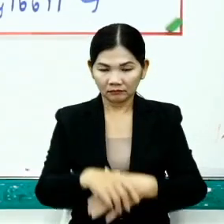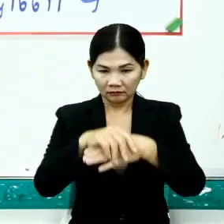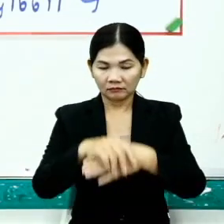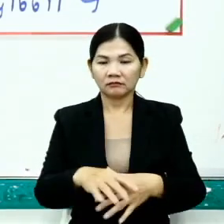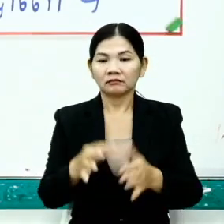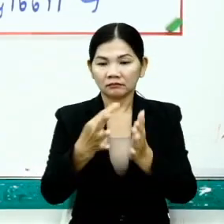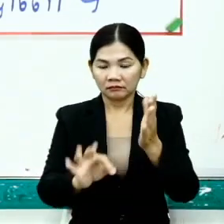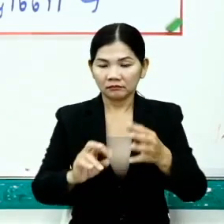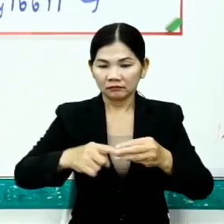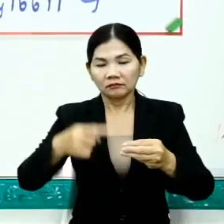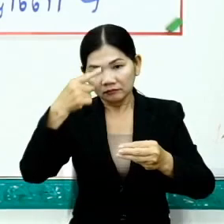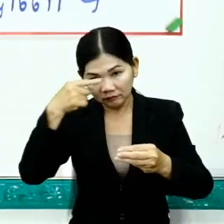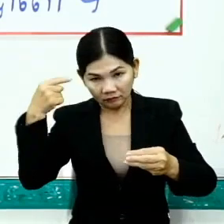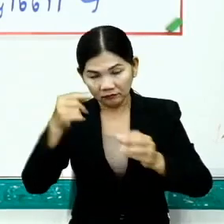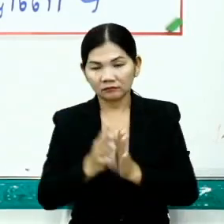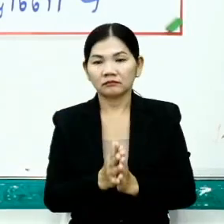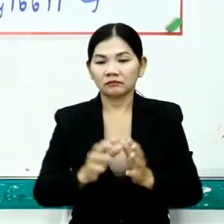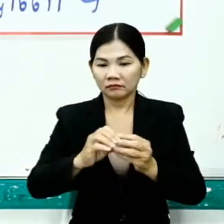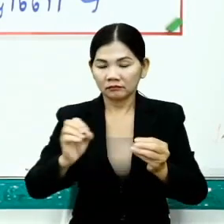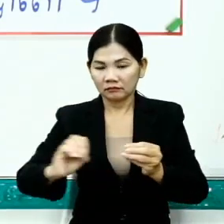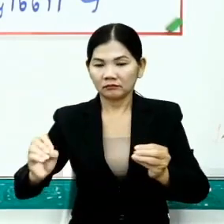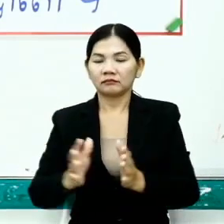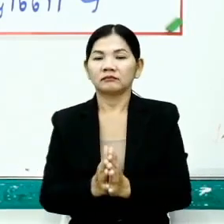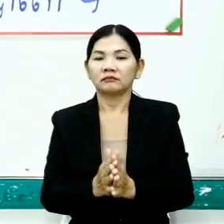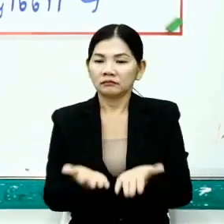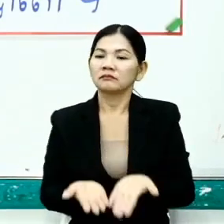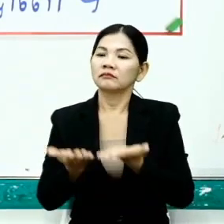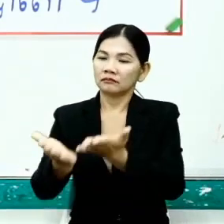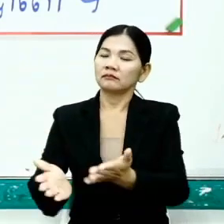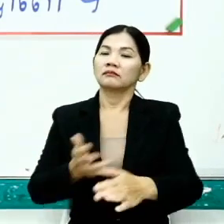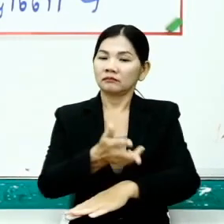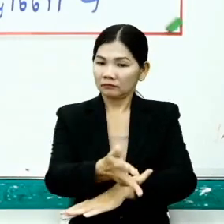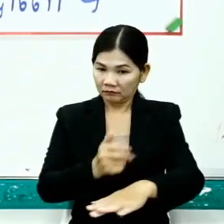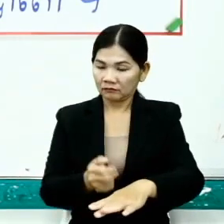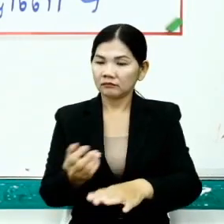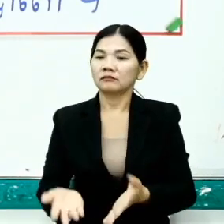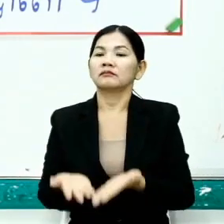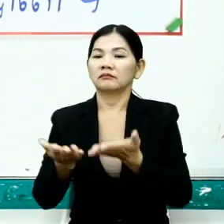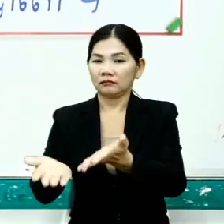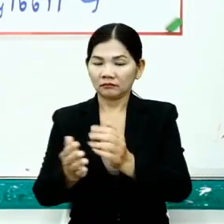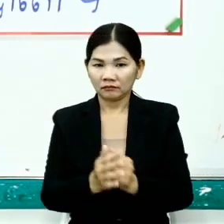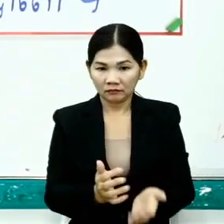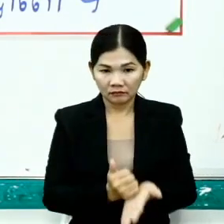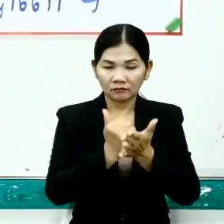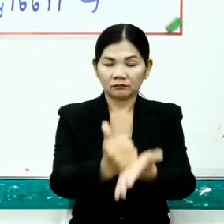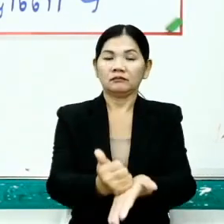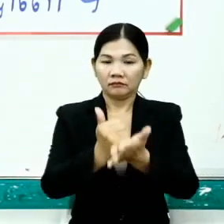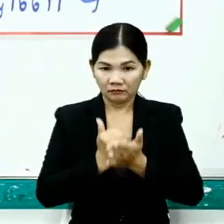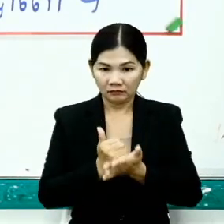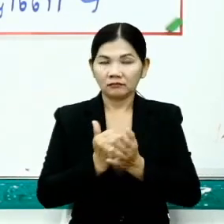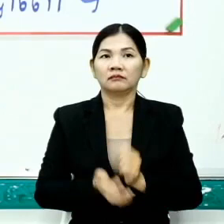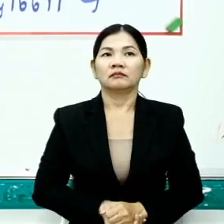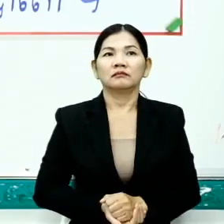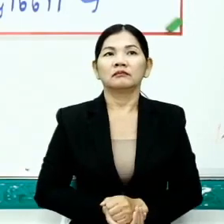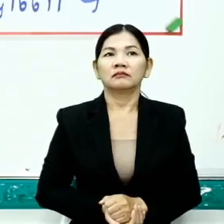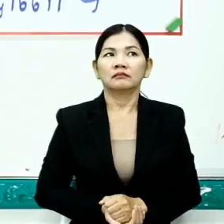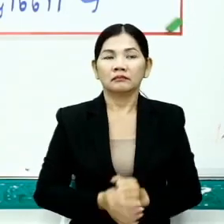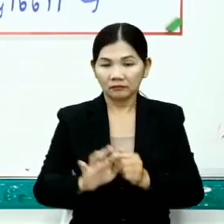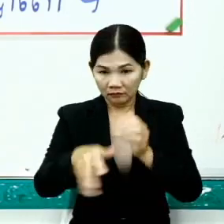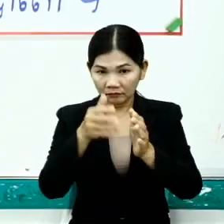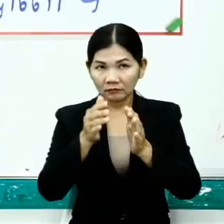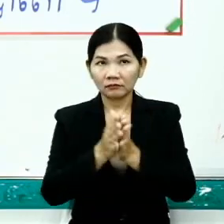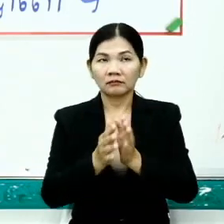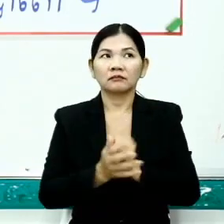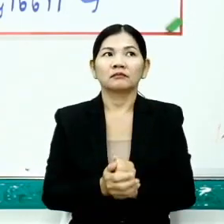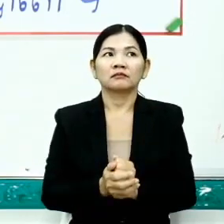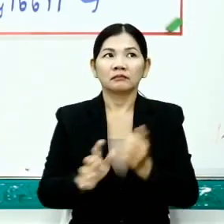ខ្មៅដៃឬក៏ដីសយើងឲ្យគាត់ខ្ចីចាអញ្ចឹងគឺការជួយគ្នាទៅវិញទៅទៅមកចាអរគុណកូនកូន